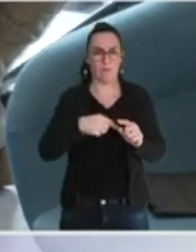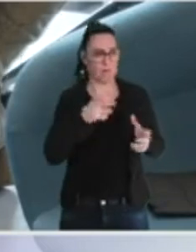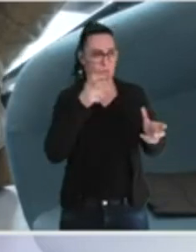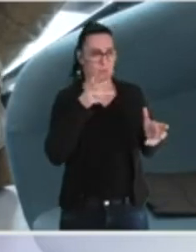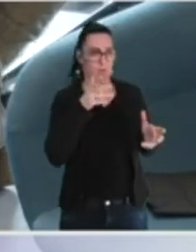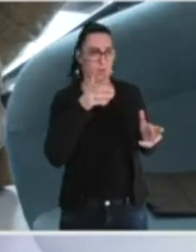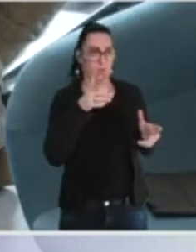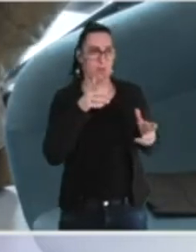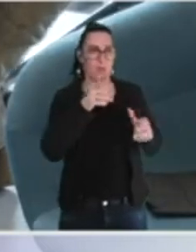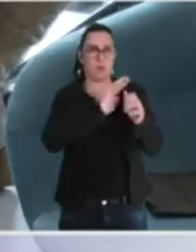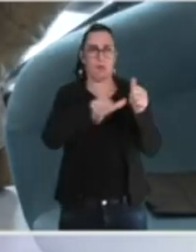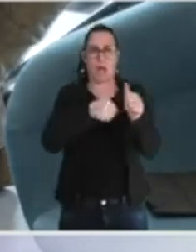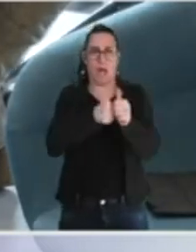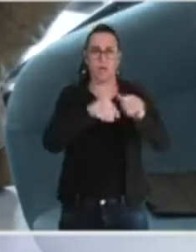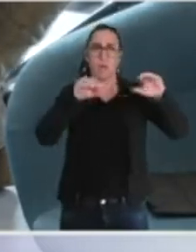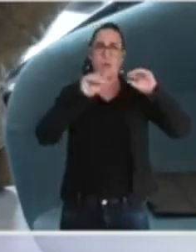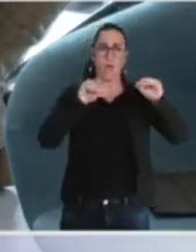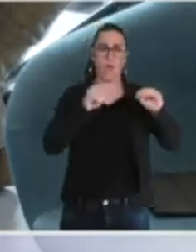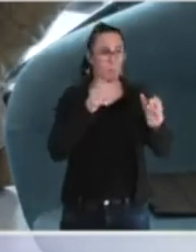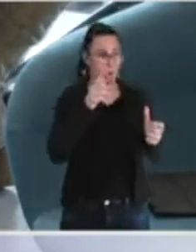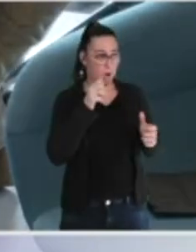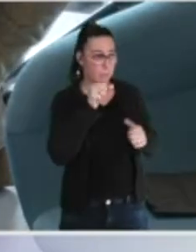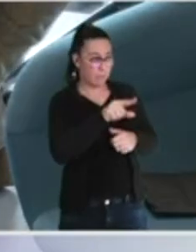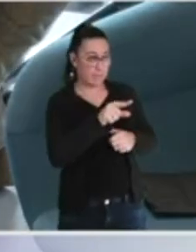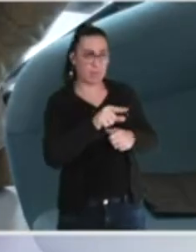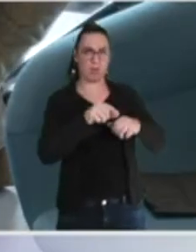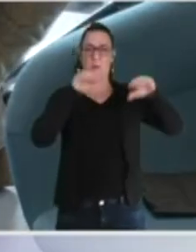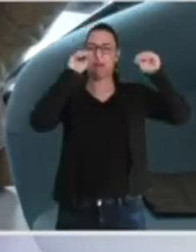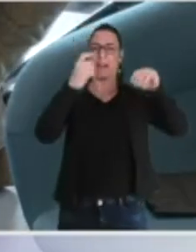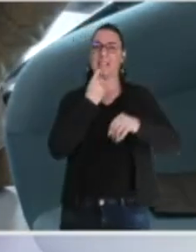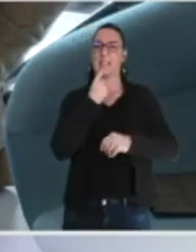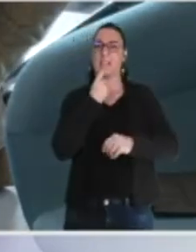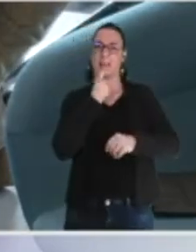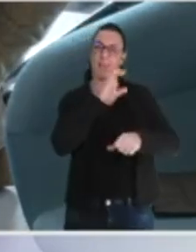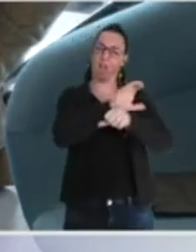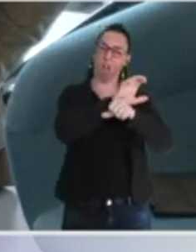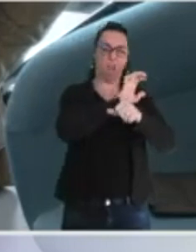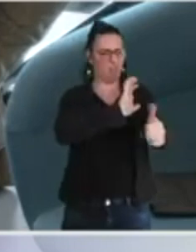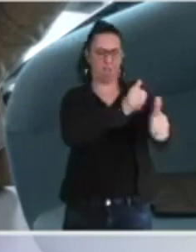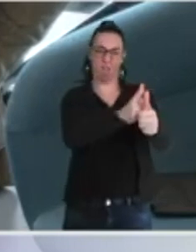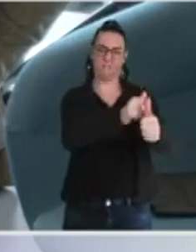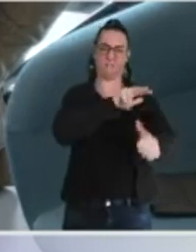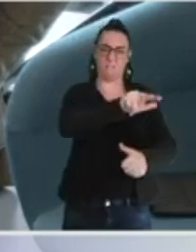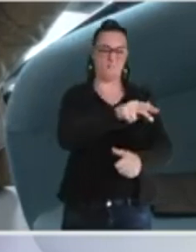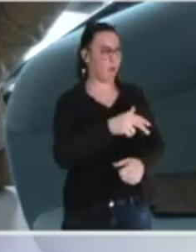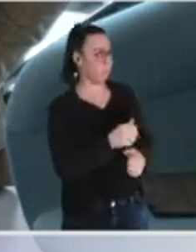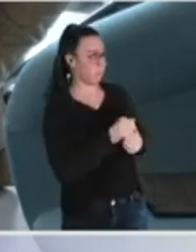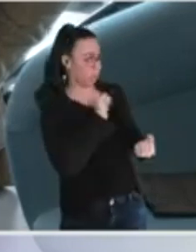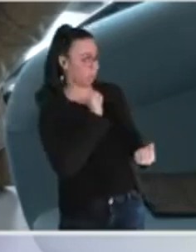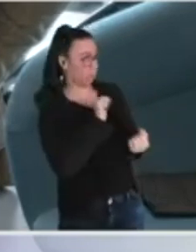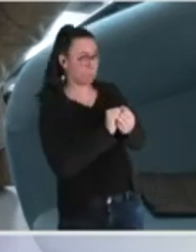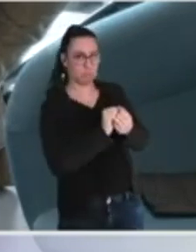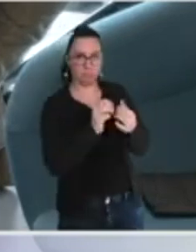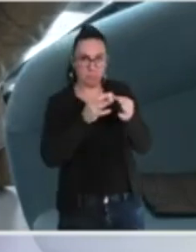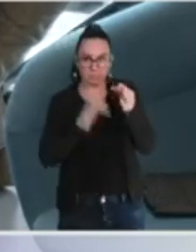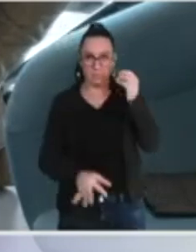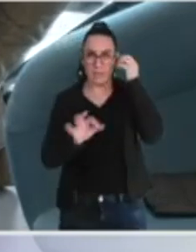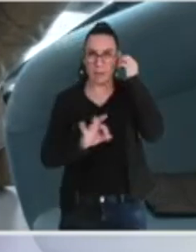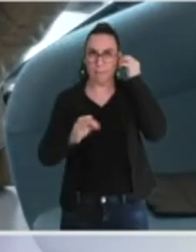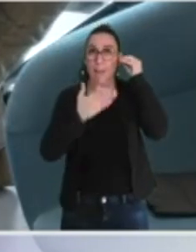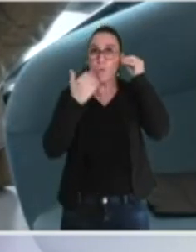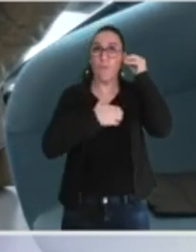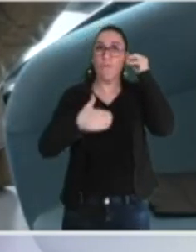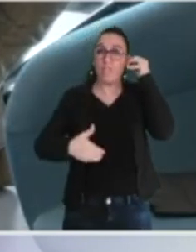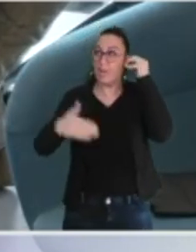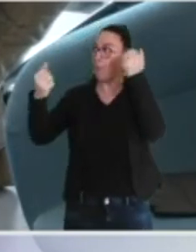l'adjoint au commerce jouer les gros bras face à Nerpic en menaçant de poursuites, ce qui ne résoudra rien, alors que la ville et métropole auraient tant